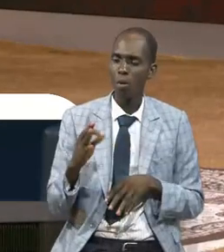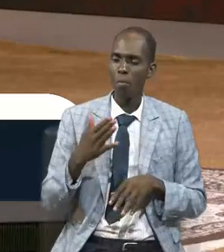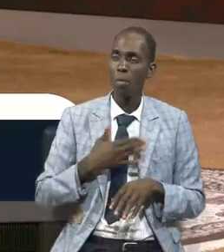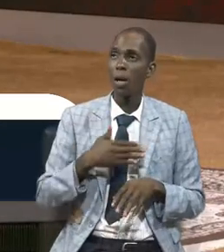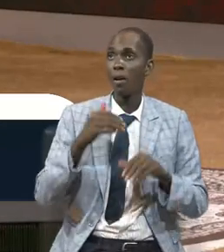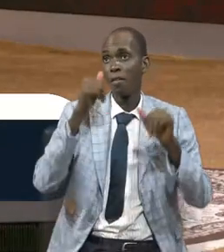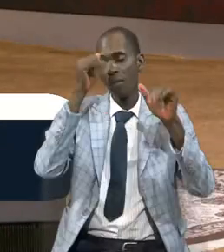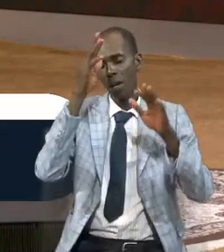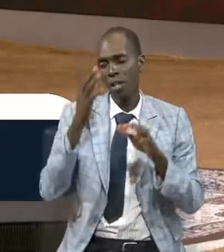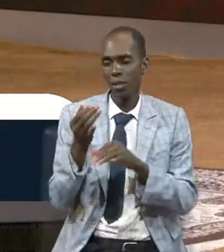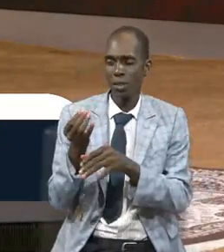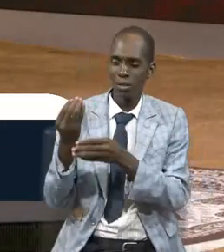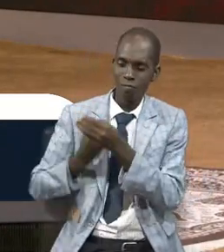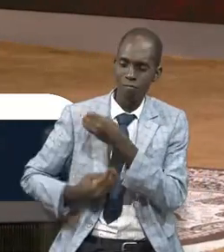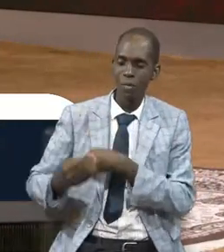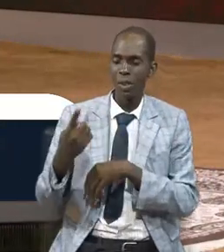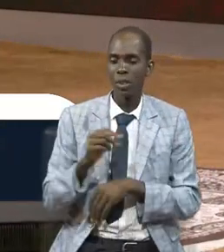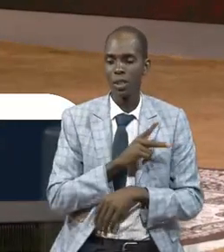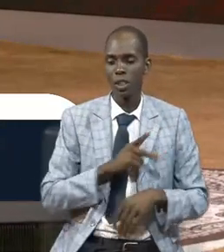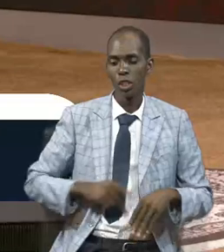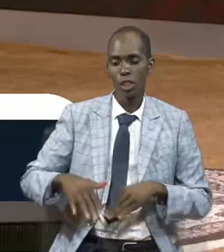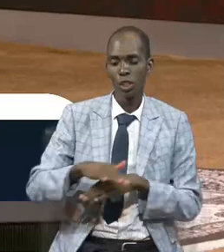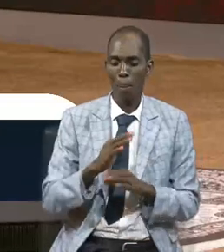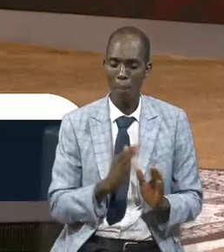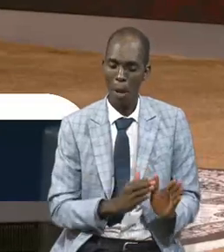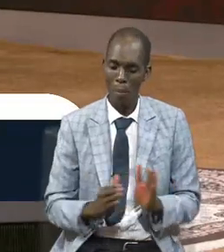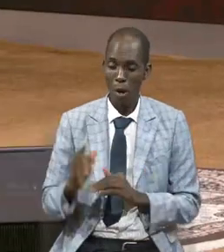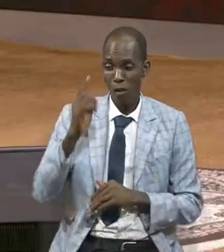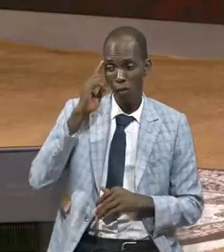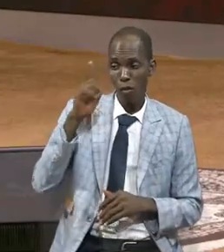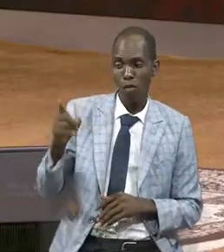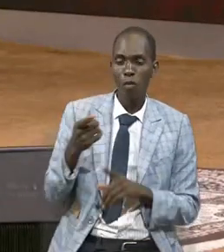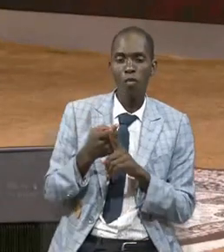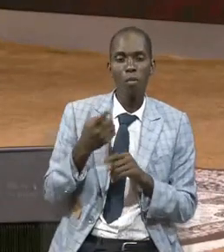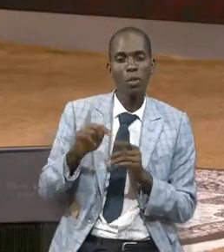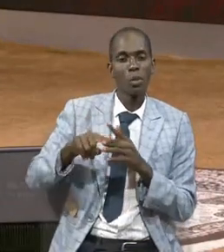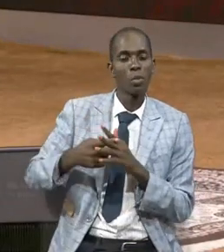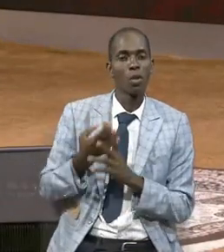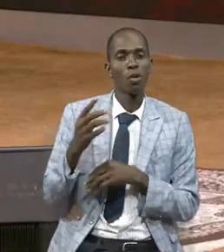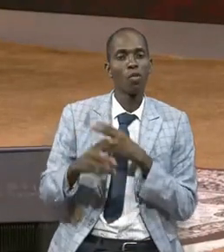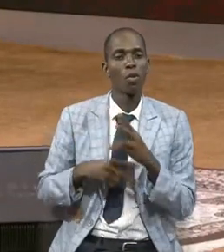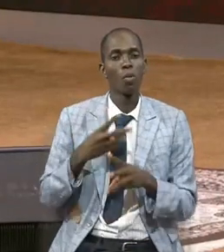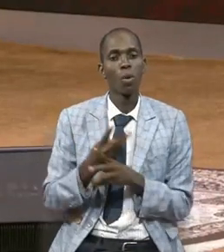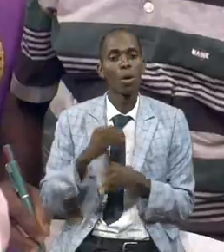prenez possession du royaume qui vous a été préparé dès la fondation du monde.